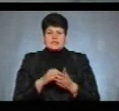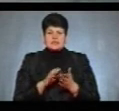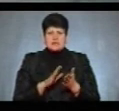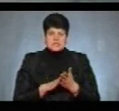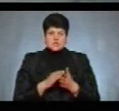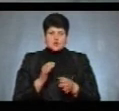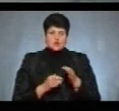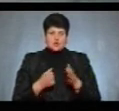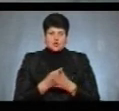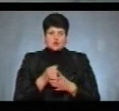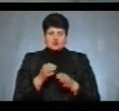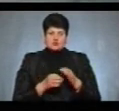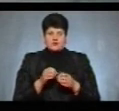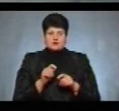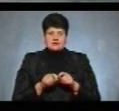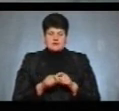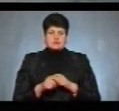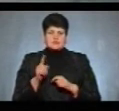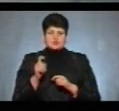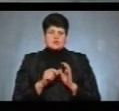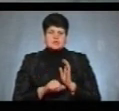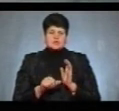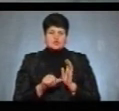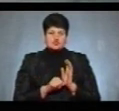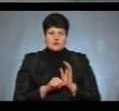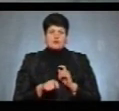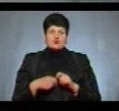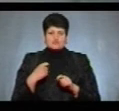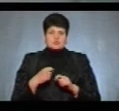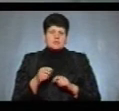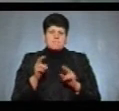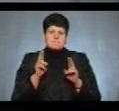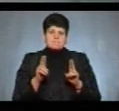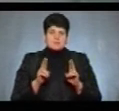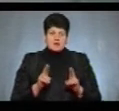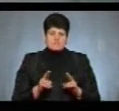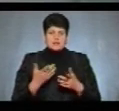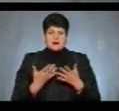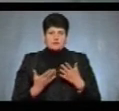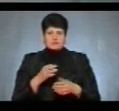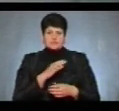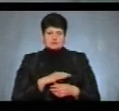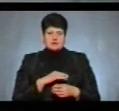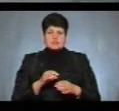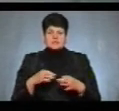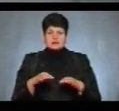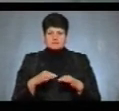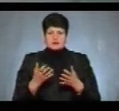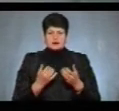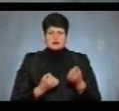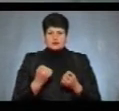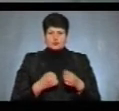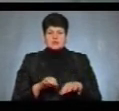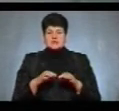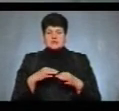за статтею 286 Кримінального кодексу України «Порушення правил безпеки дорожнього руху або експлуатації транспорту особою, яка керує